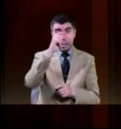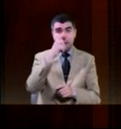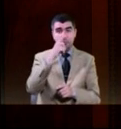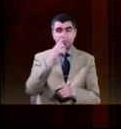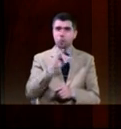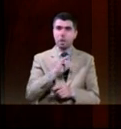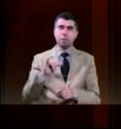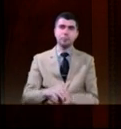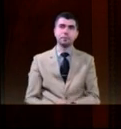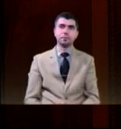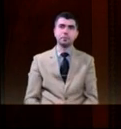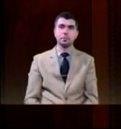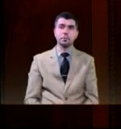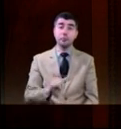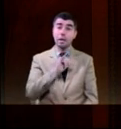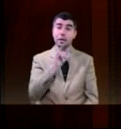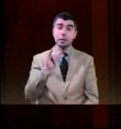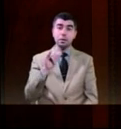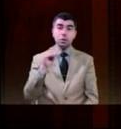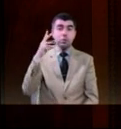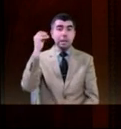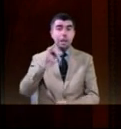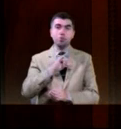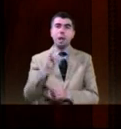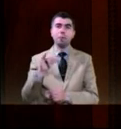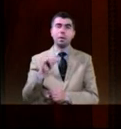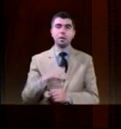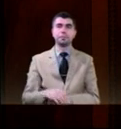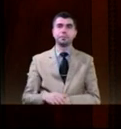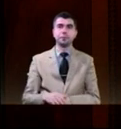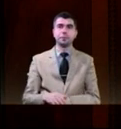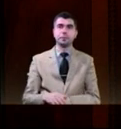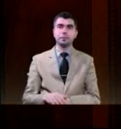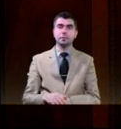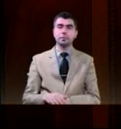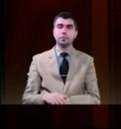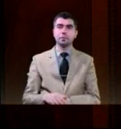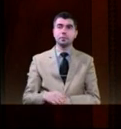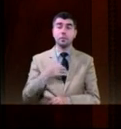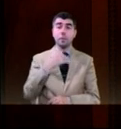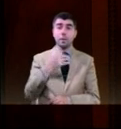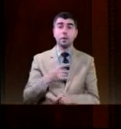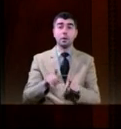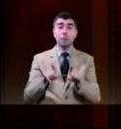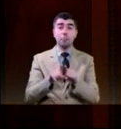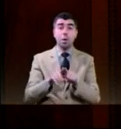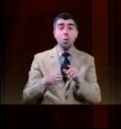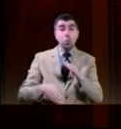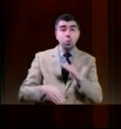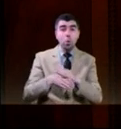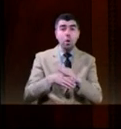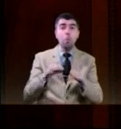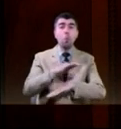ثم ما تنساوش الاخوان، ما تنساوش ما تنساوش انه ما بقاوش الناس كيدخلوا للوظيف